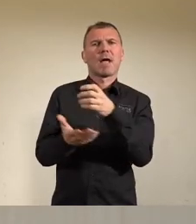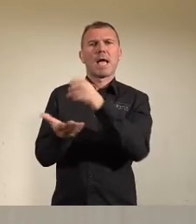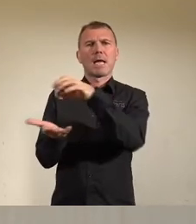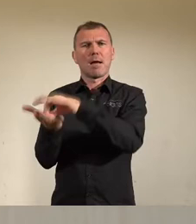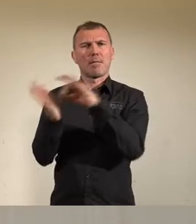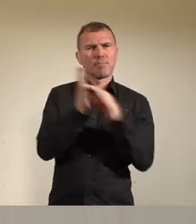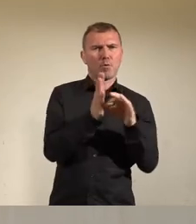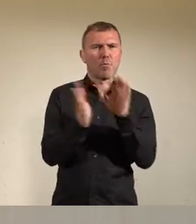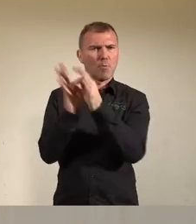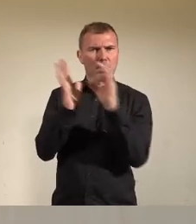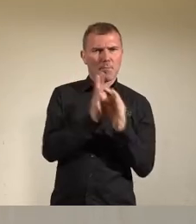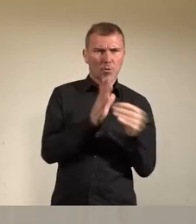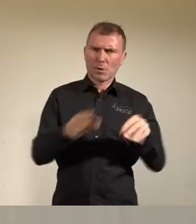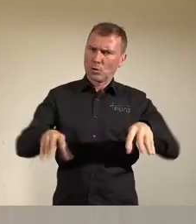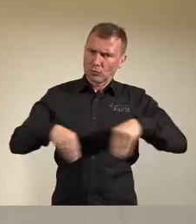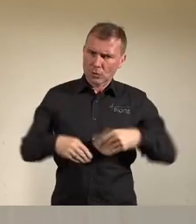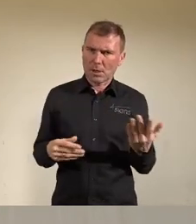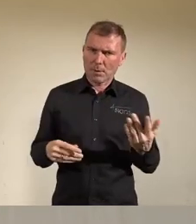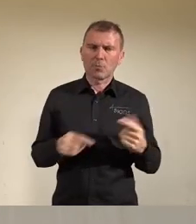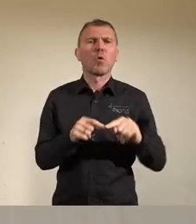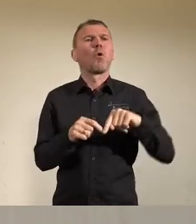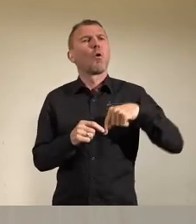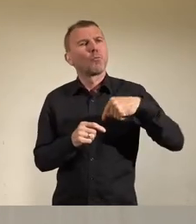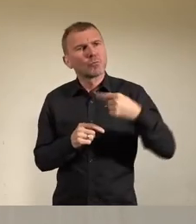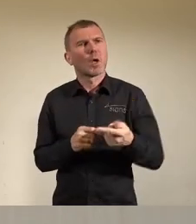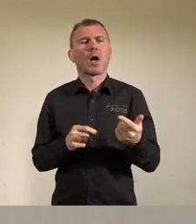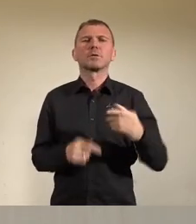die jetzt zu nehmen und daraus